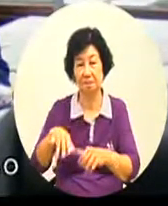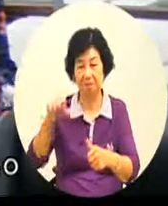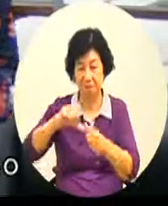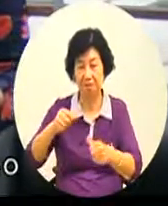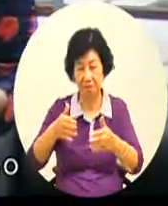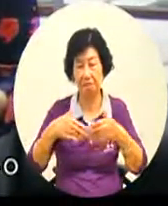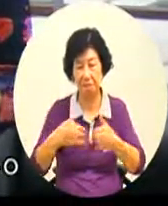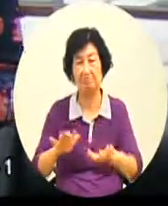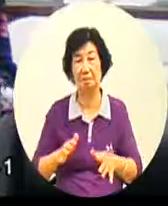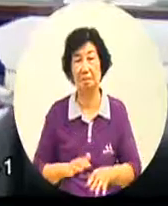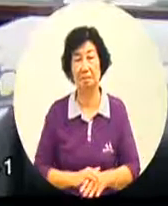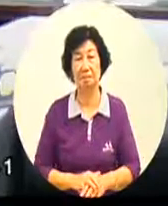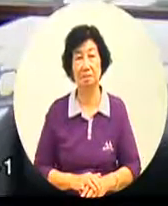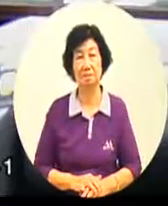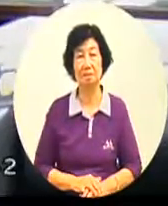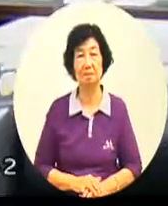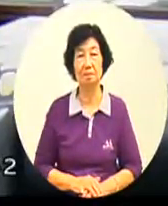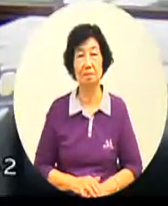长，